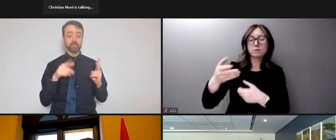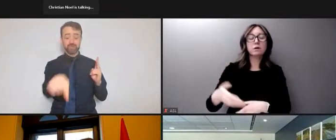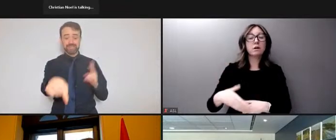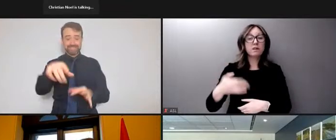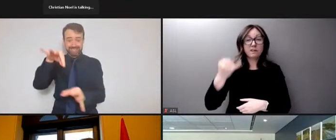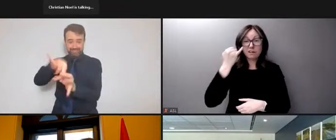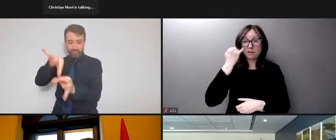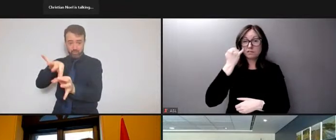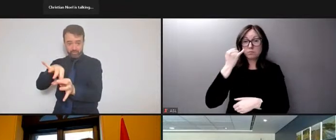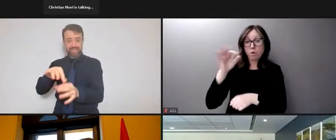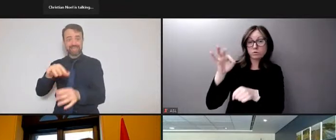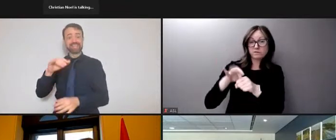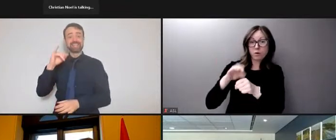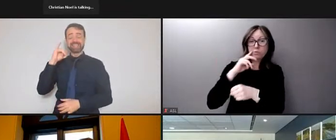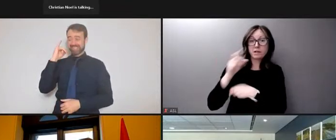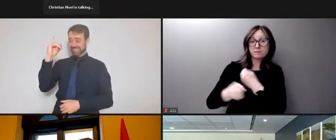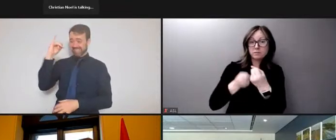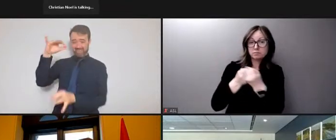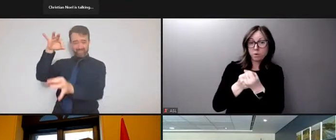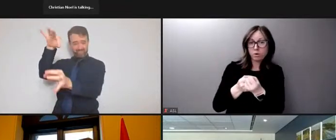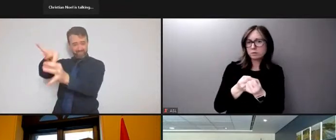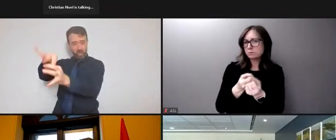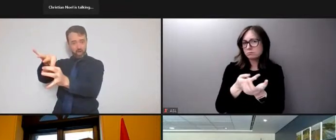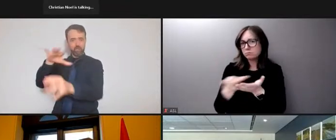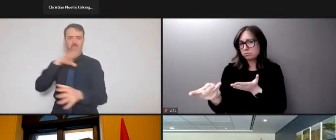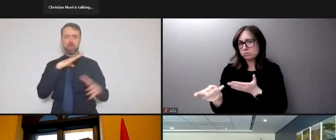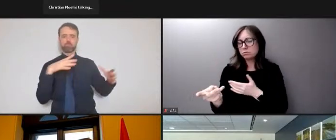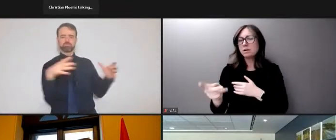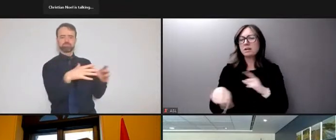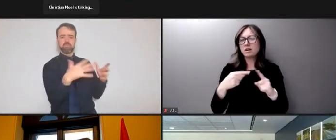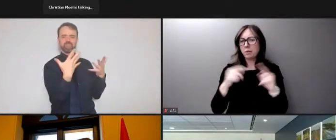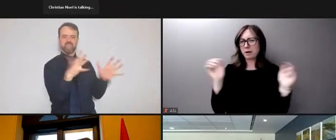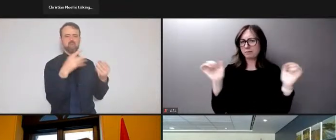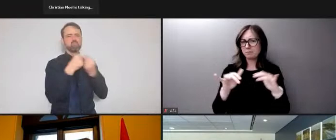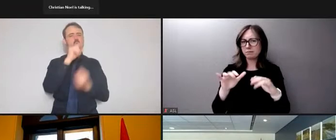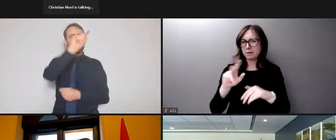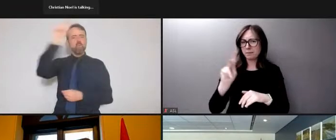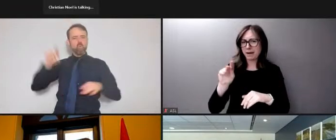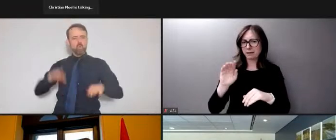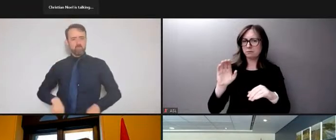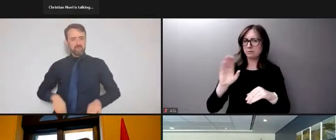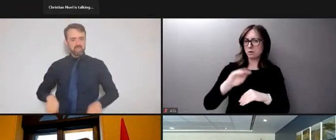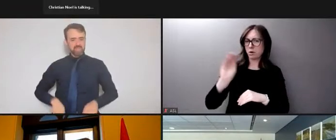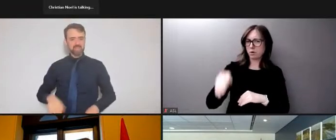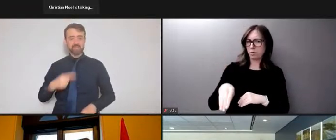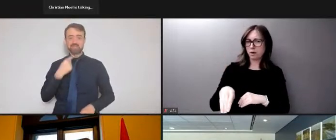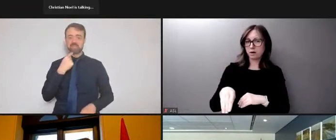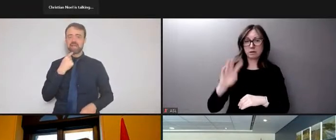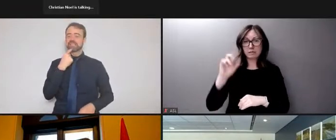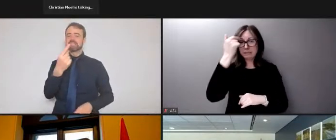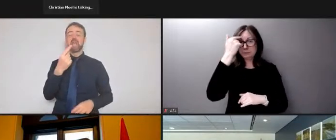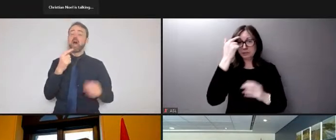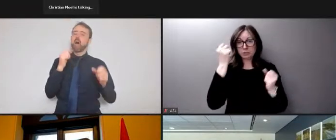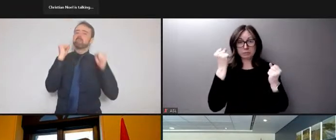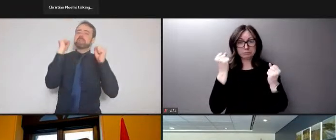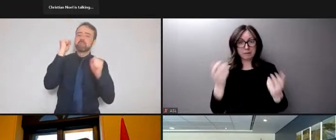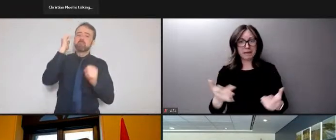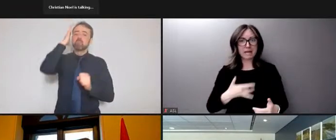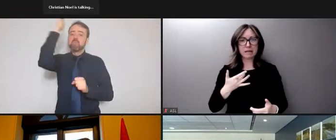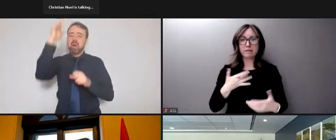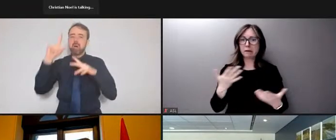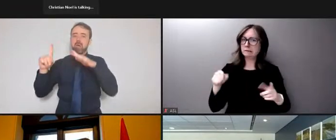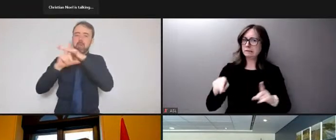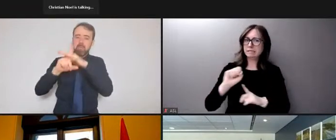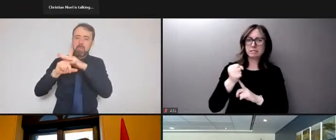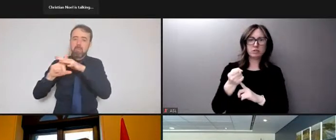terminée à Ottawa, j'ai cru entendre dire plusieurs ministres qui disent que la situation, c'est fluide, il pourrait y avoir d'autres menaces à